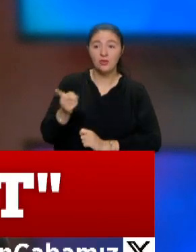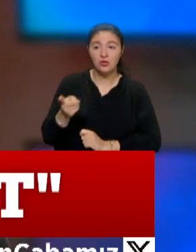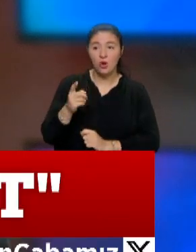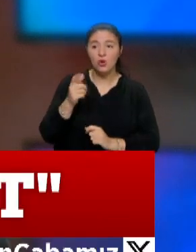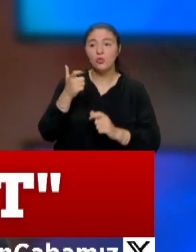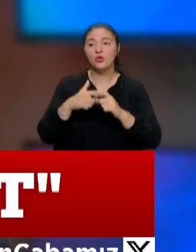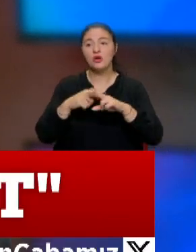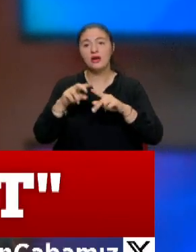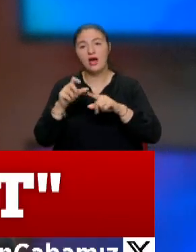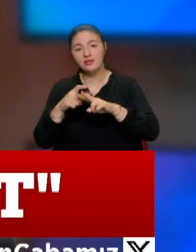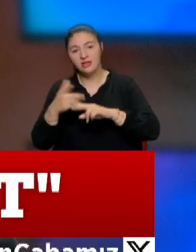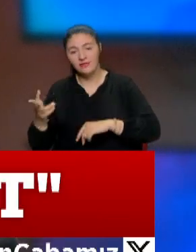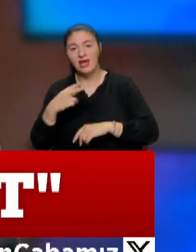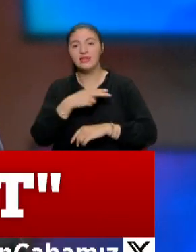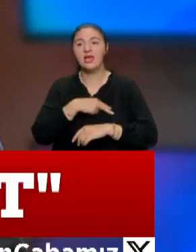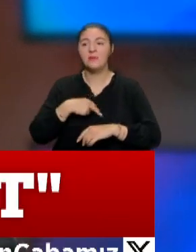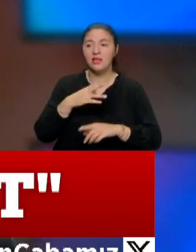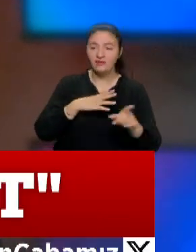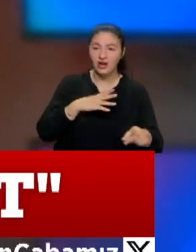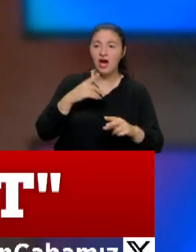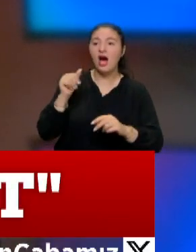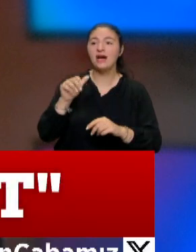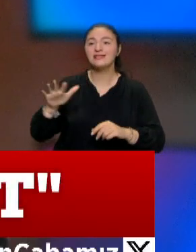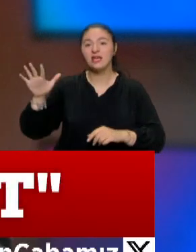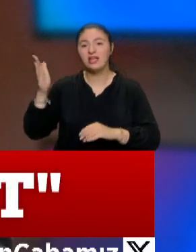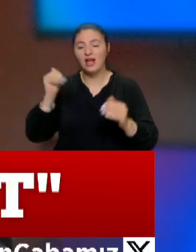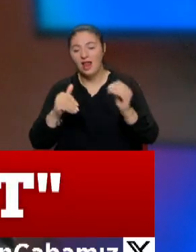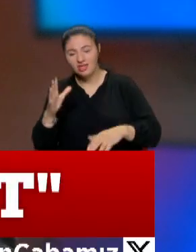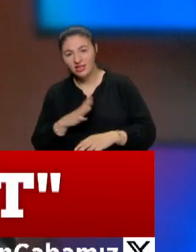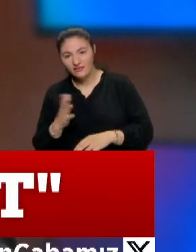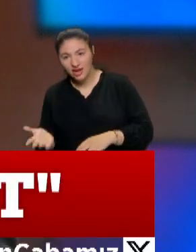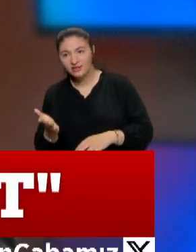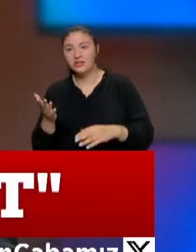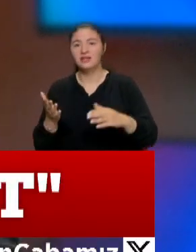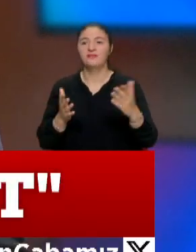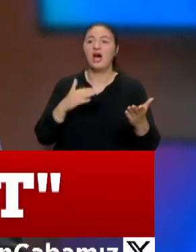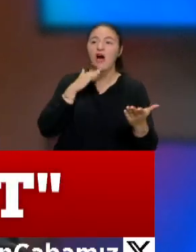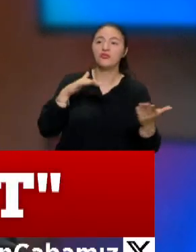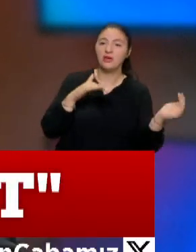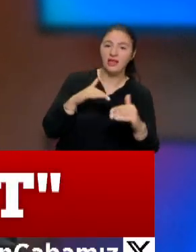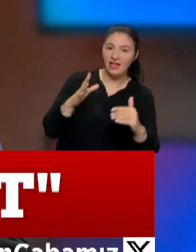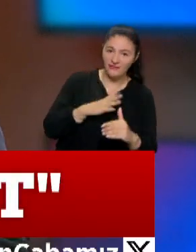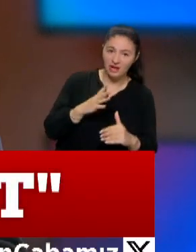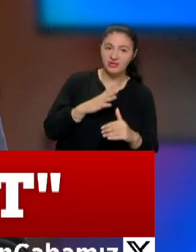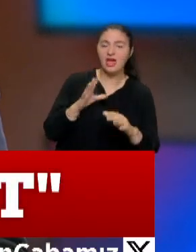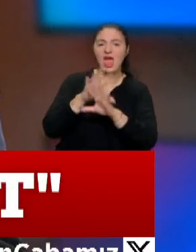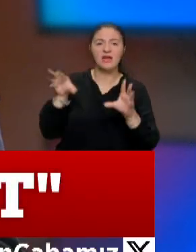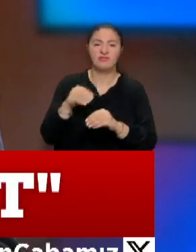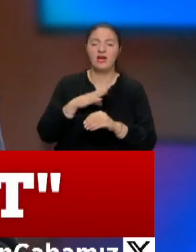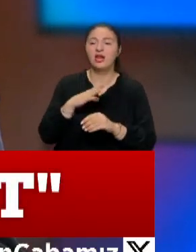ugandalı da var Danimarkalı da var Efendim Asya'nın birçok değişik ülkelerinden insanlar da var Avrupa'dan da var